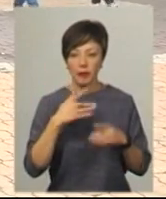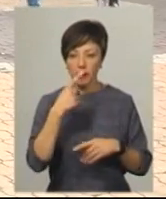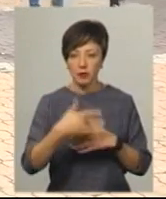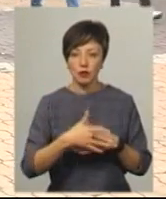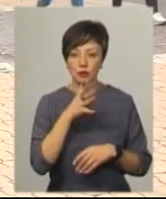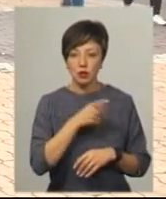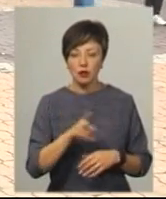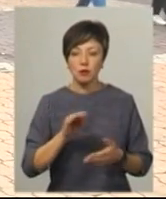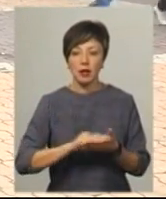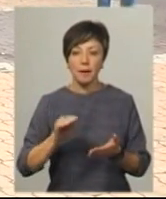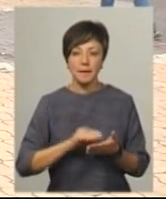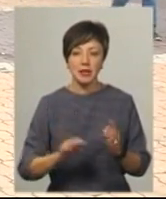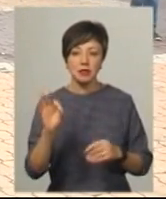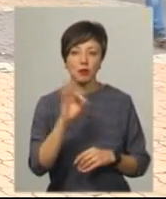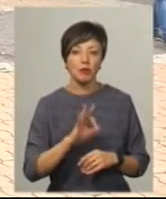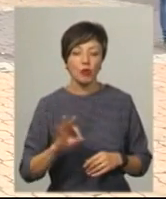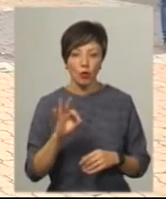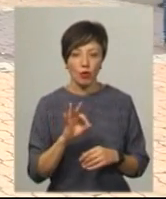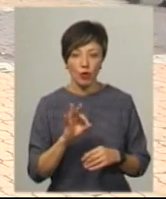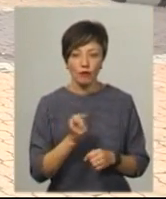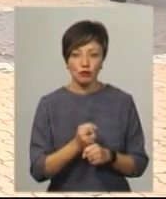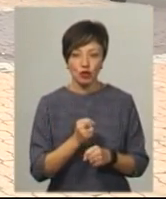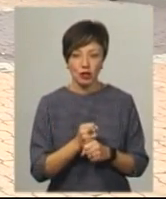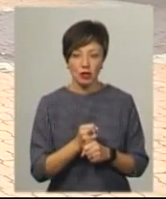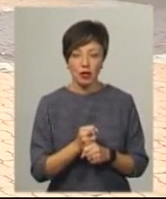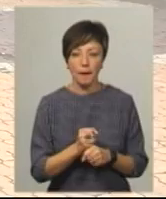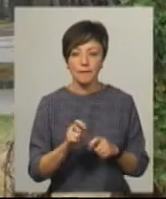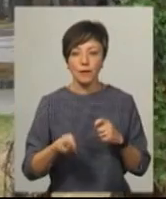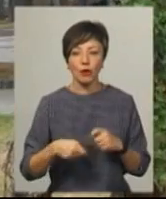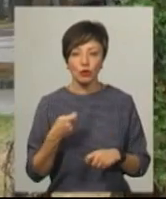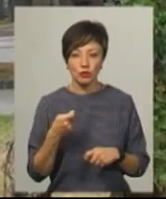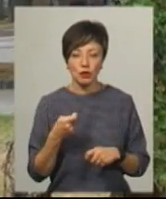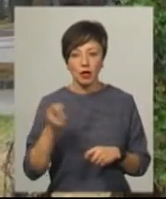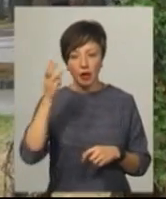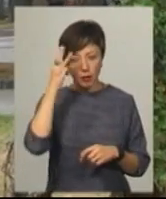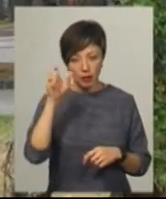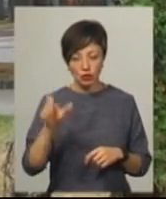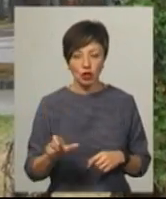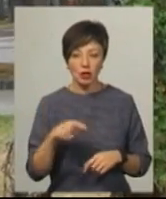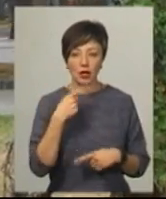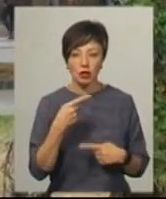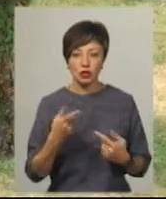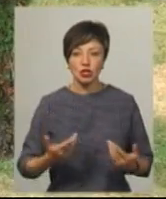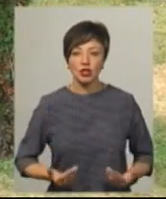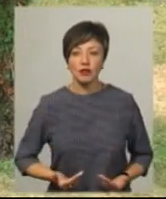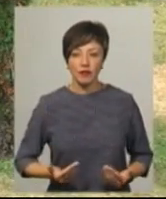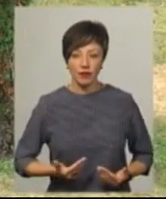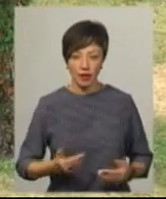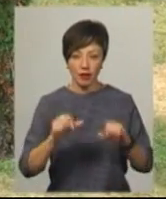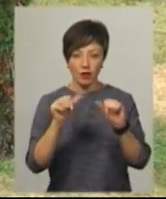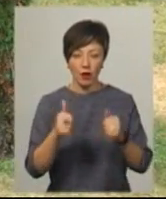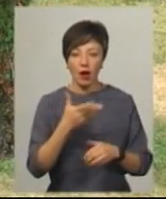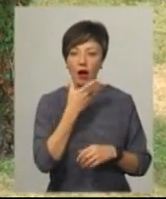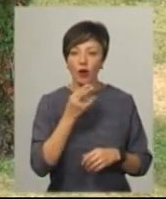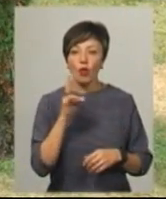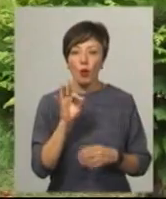написано про вчинення правопорушення. Хмельничанка Ірина Шевчук каже, живіт у піарі – це гарно. Та вона